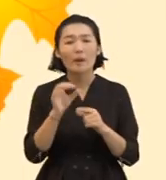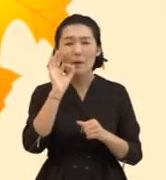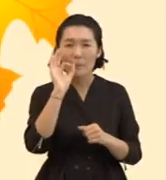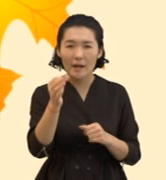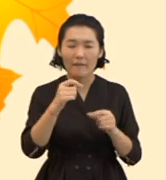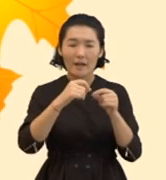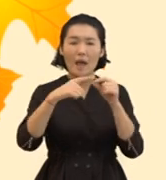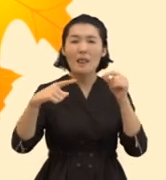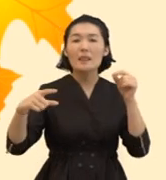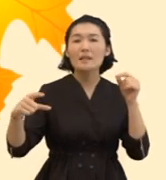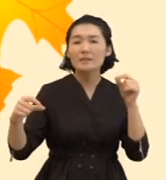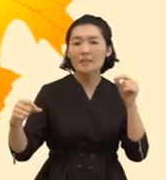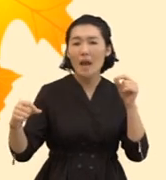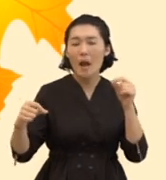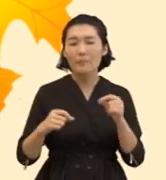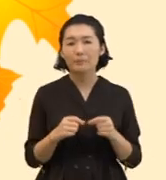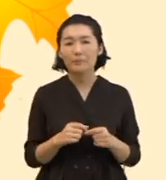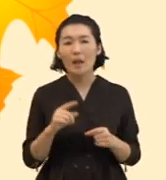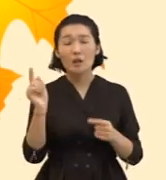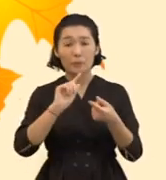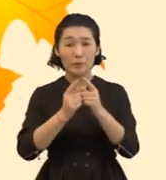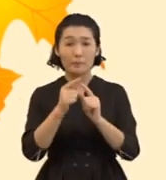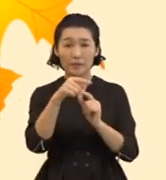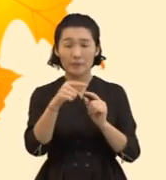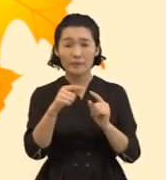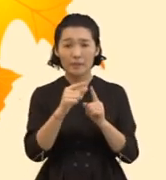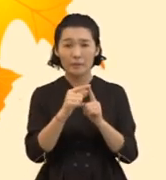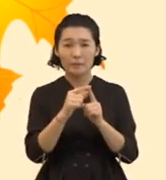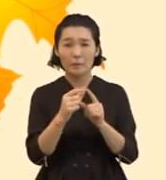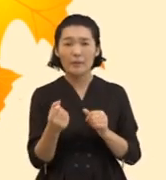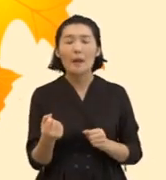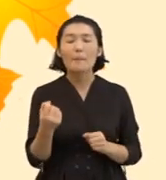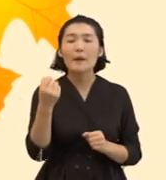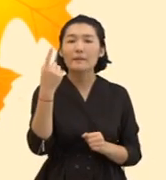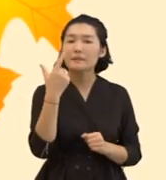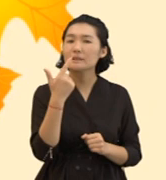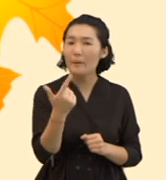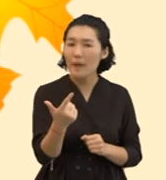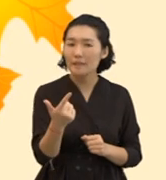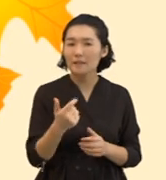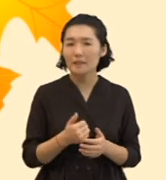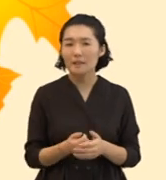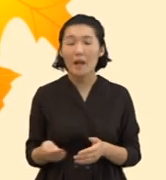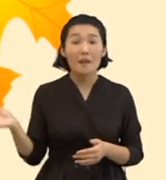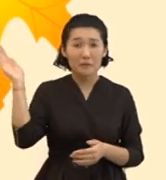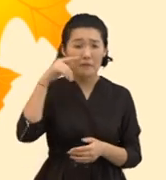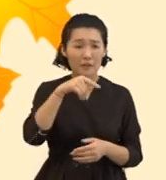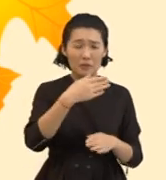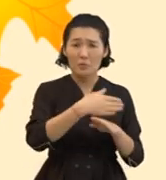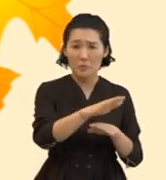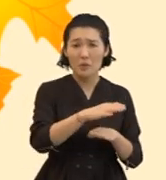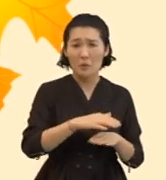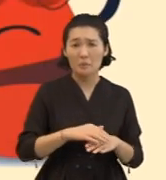что изменилось в этом слове появился ь давайте его уберем что